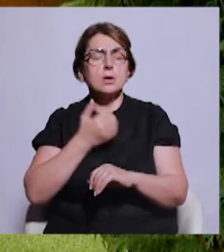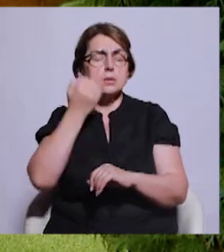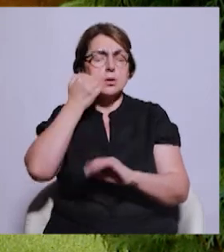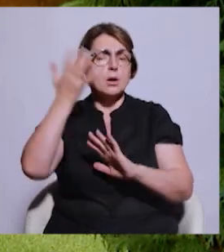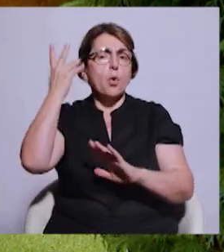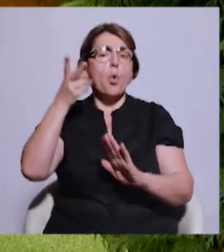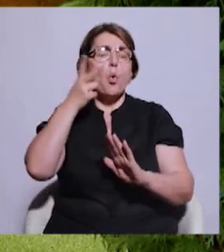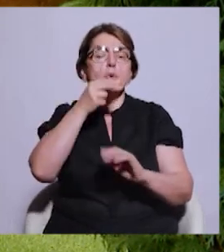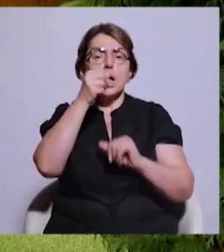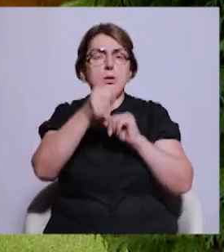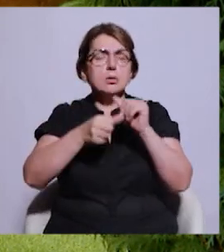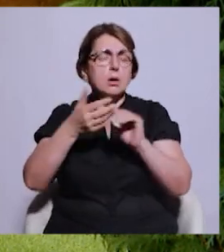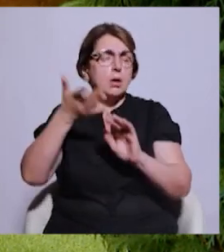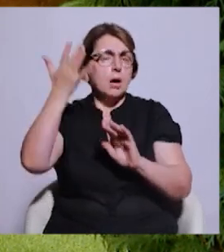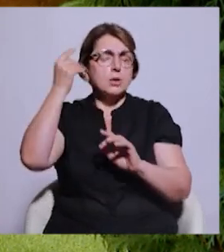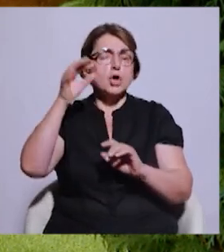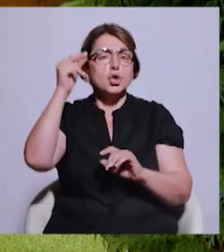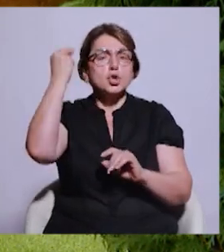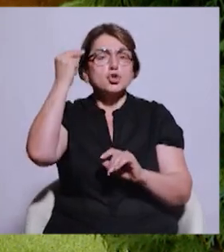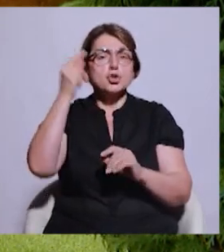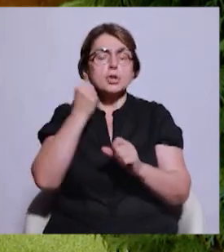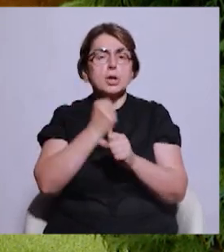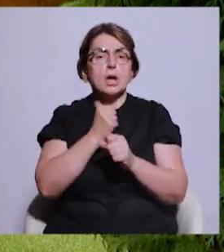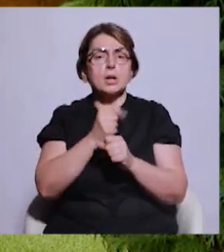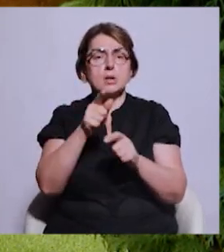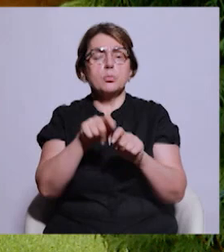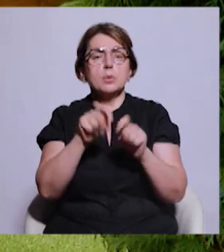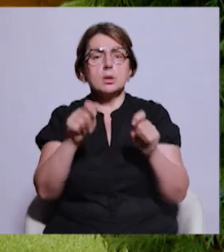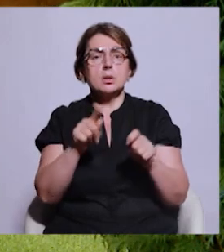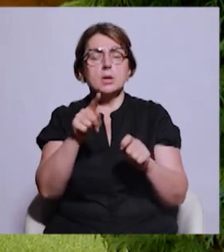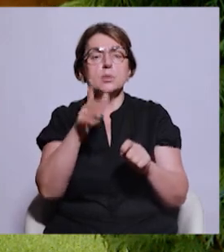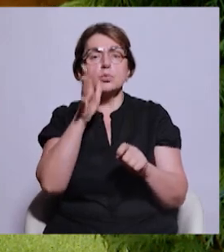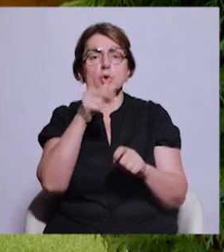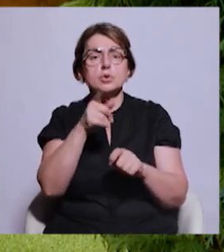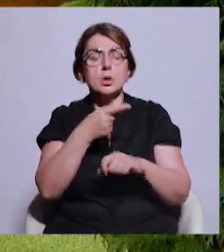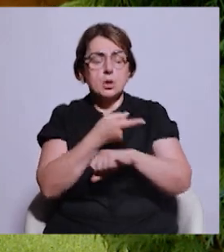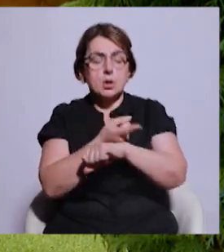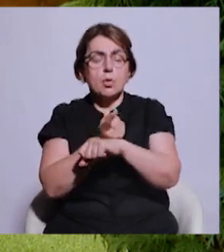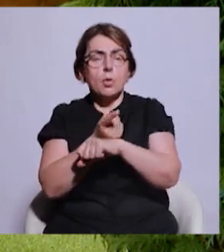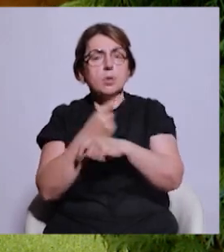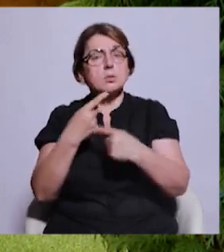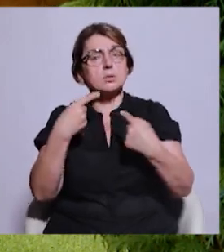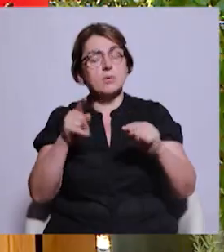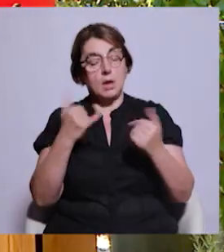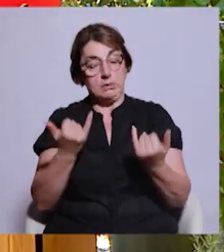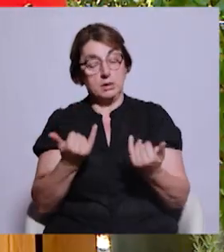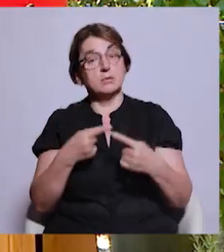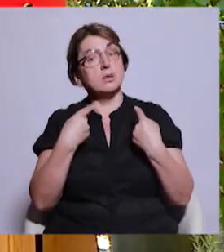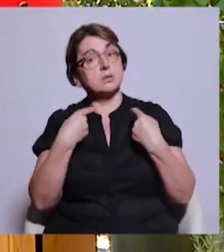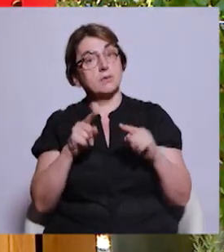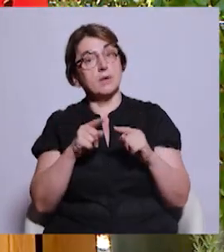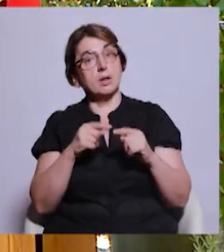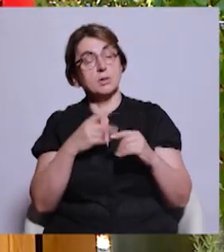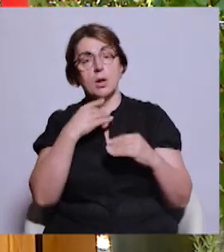წელთ აღრიცხვამდე 2000 წლის წინათ ჩინეთში შექმნილი საშუალება. რა თქმა უნდა, მაშინდელი კომპასი დღევანდელისგან